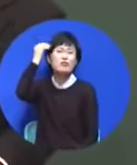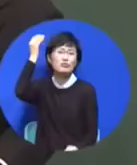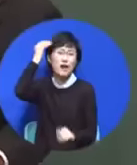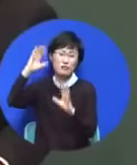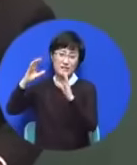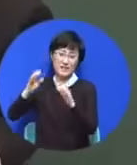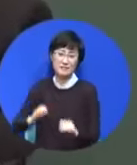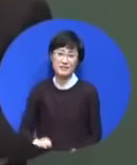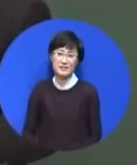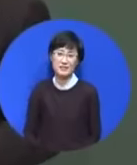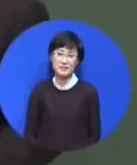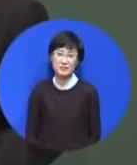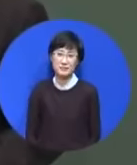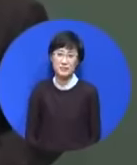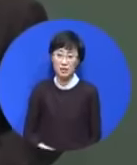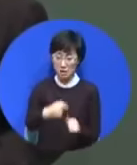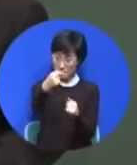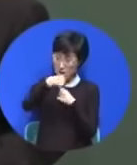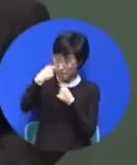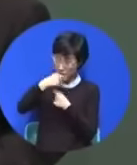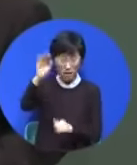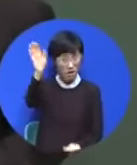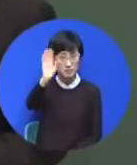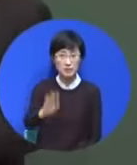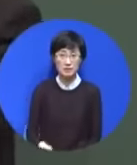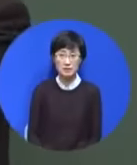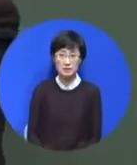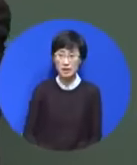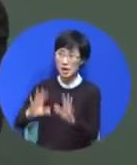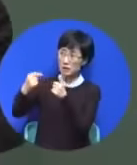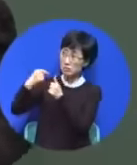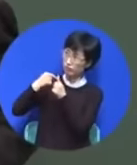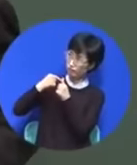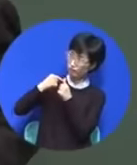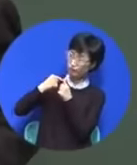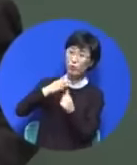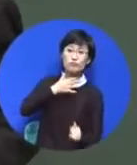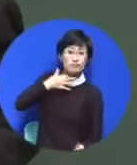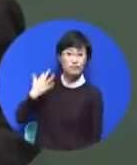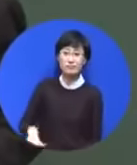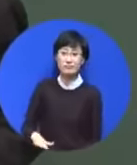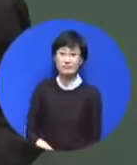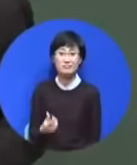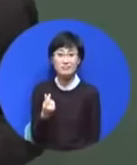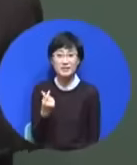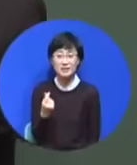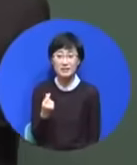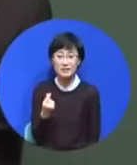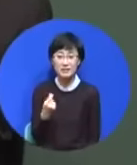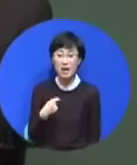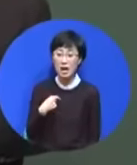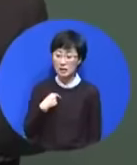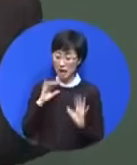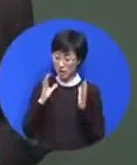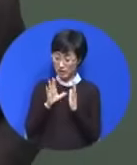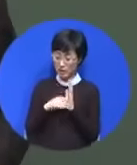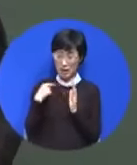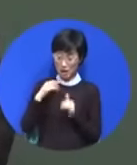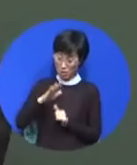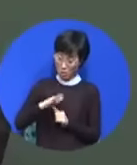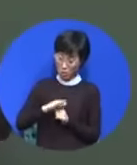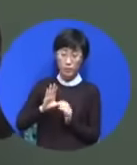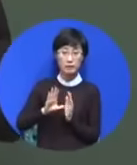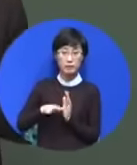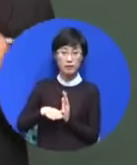한국이요 이건 누가 시킨게 아닙니다 국가에서 강지 하라게 아닙니다 제 어릴 때만